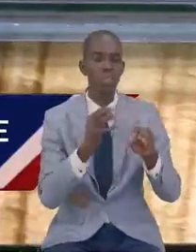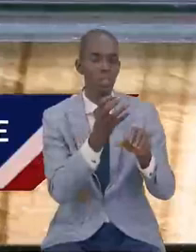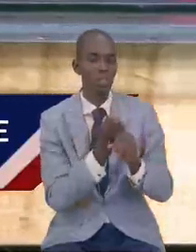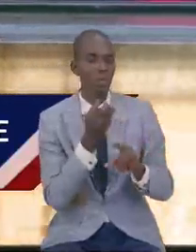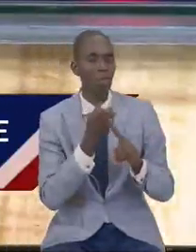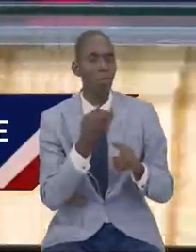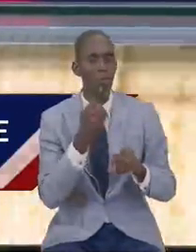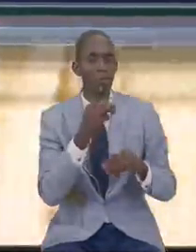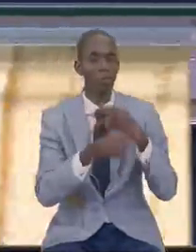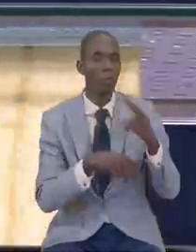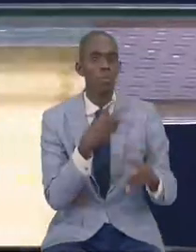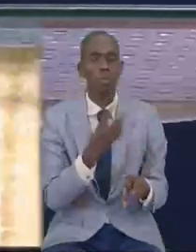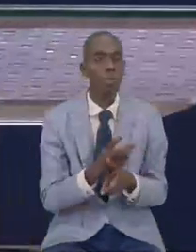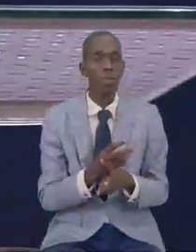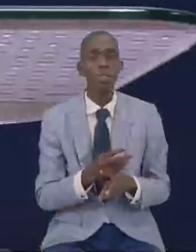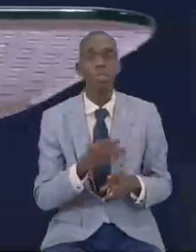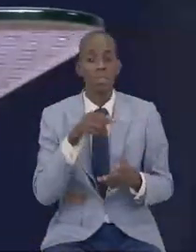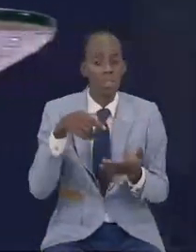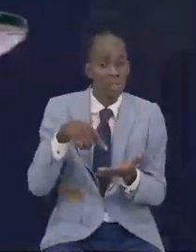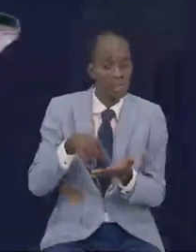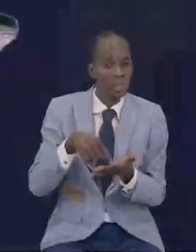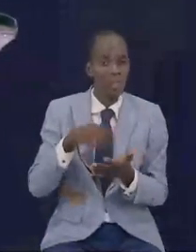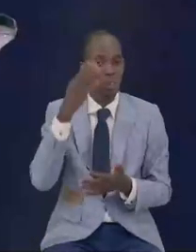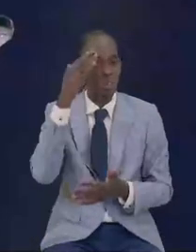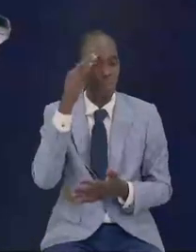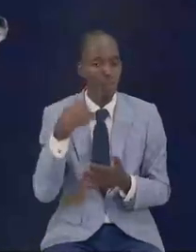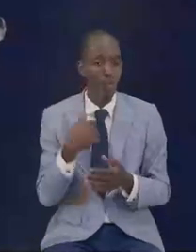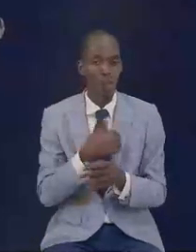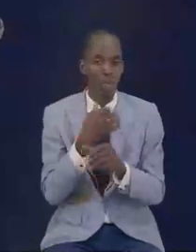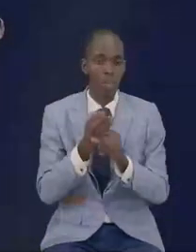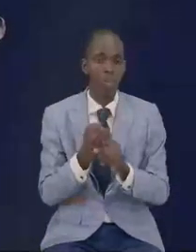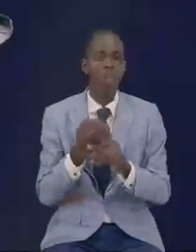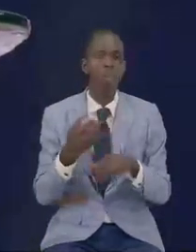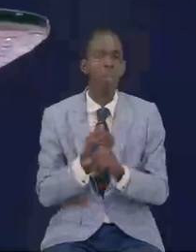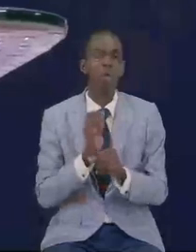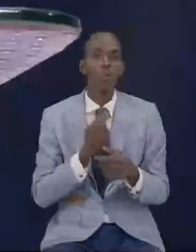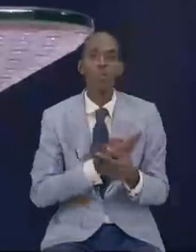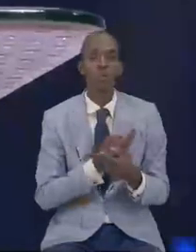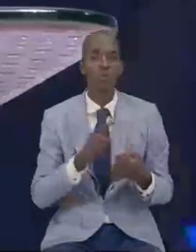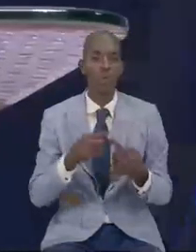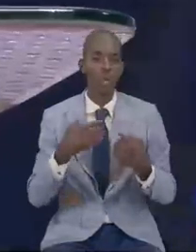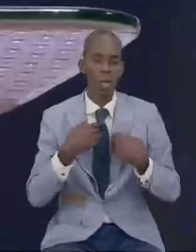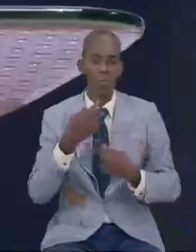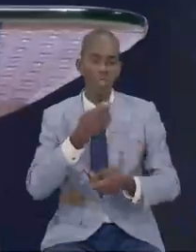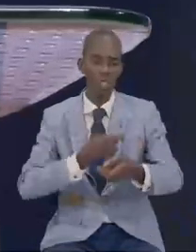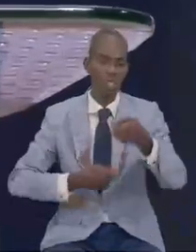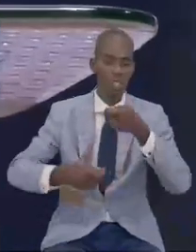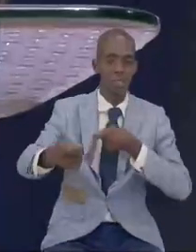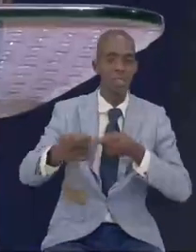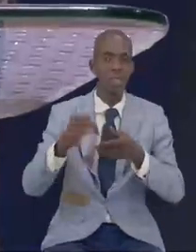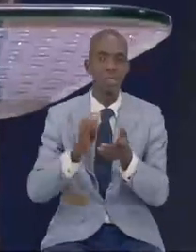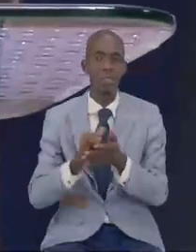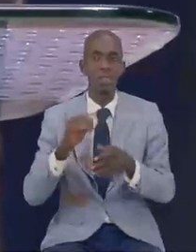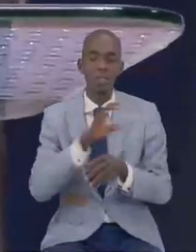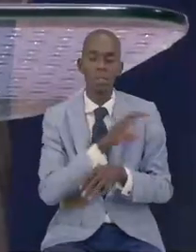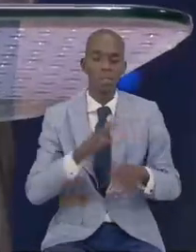les Chaldiens, cette connaissance nous fait avoir un échange et nous donne sa connaissance. Et Christ